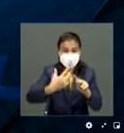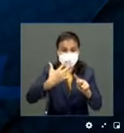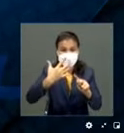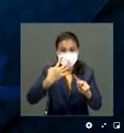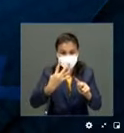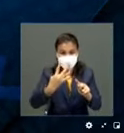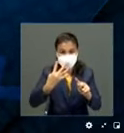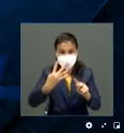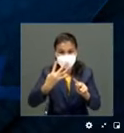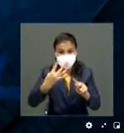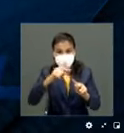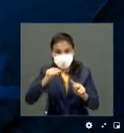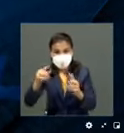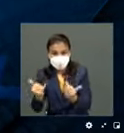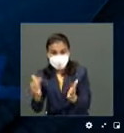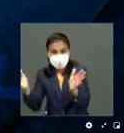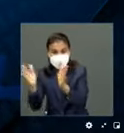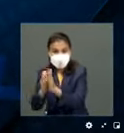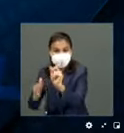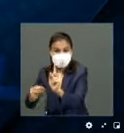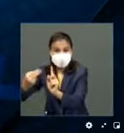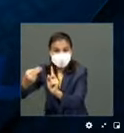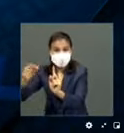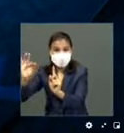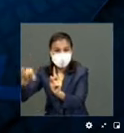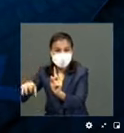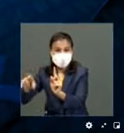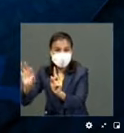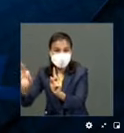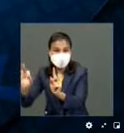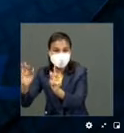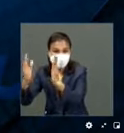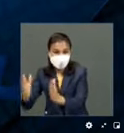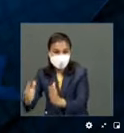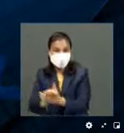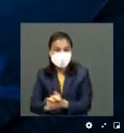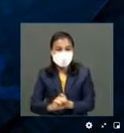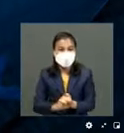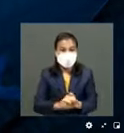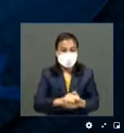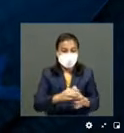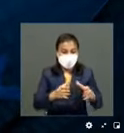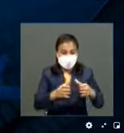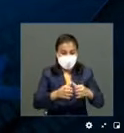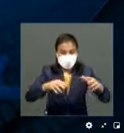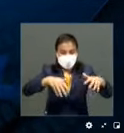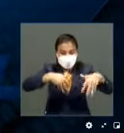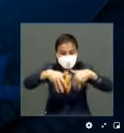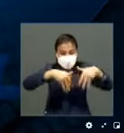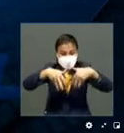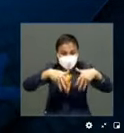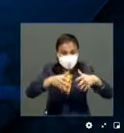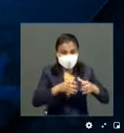น 19,009 รายนะคะจากการคัดกรองเชิงรุกนะคะตรว